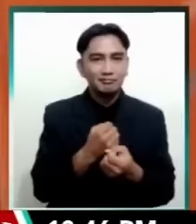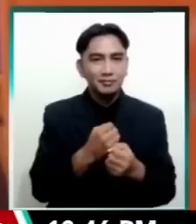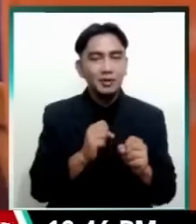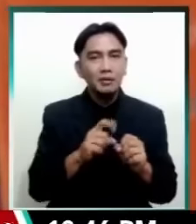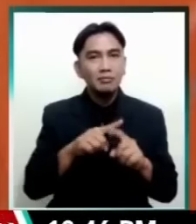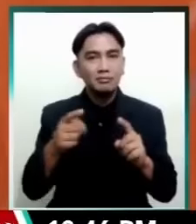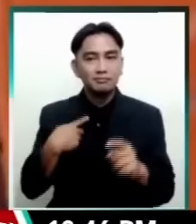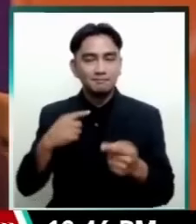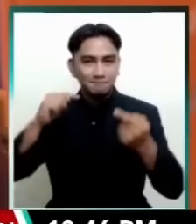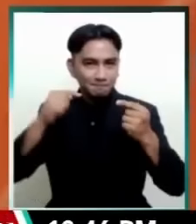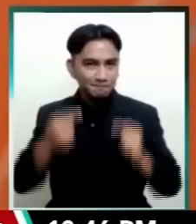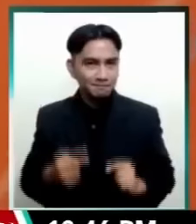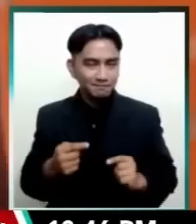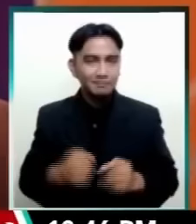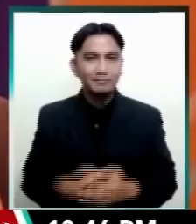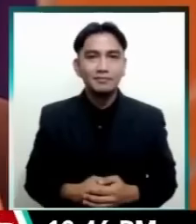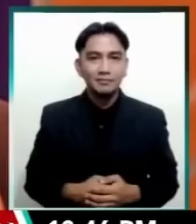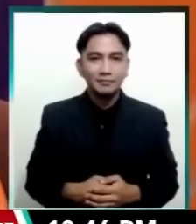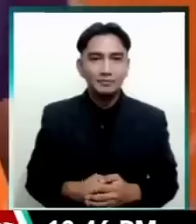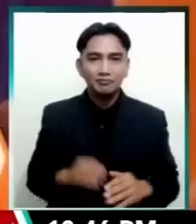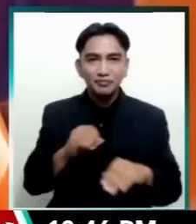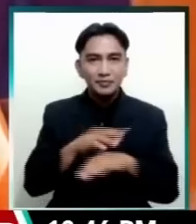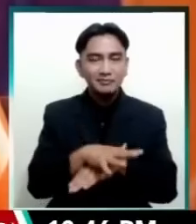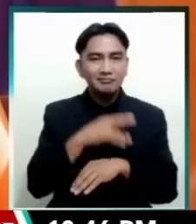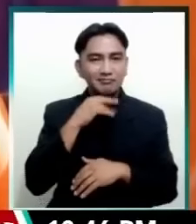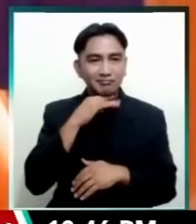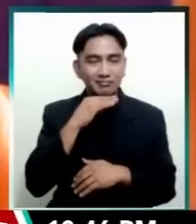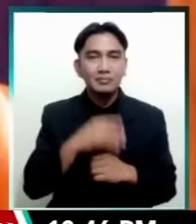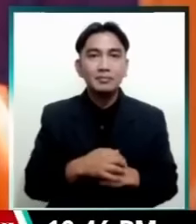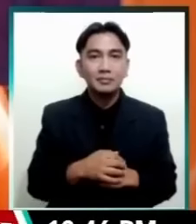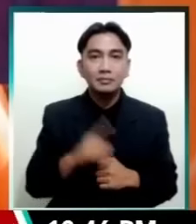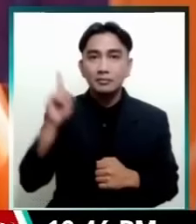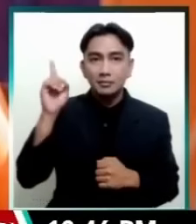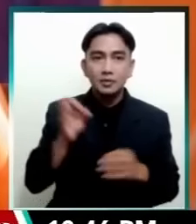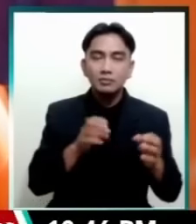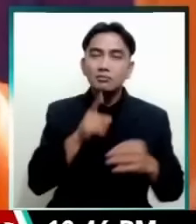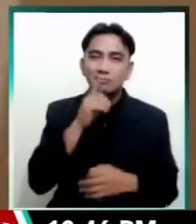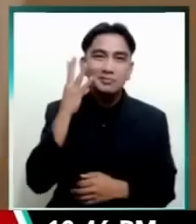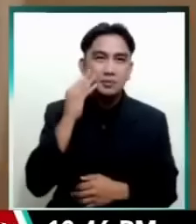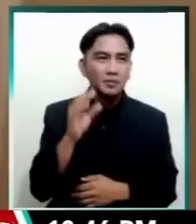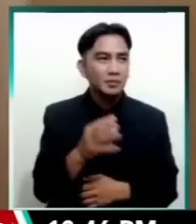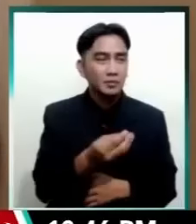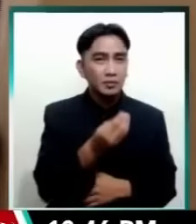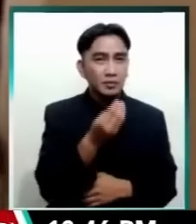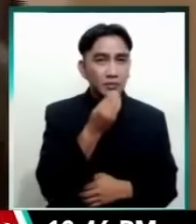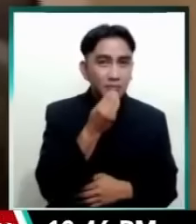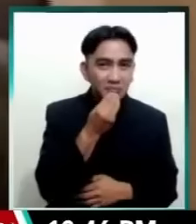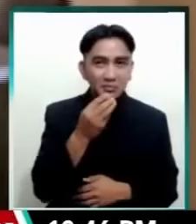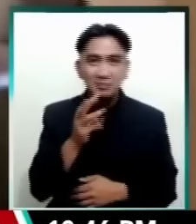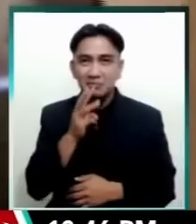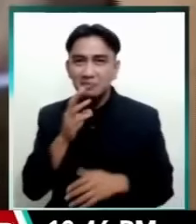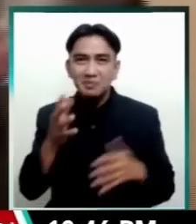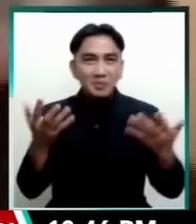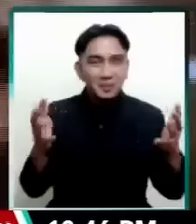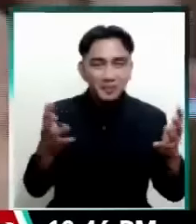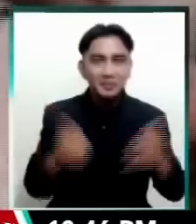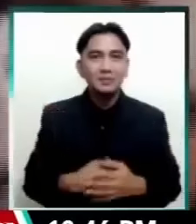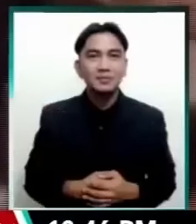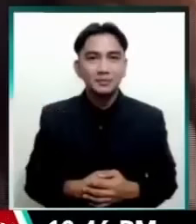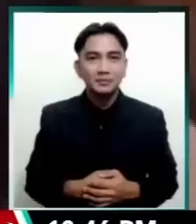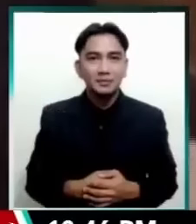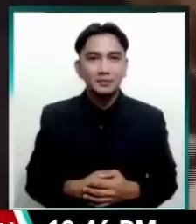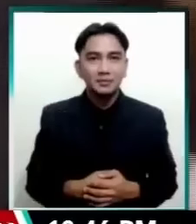babalik sa naranasan ko na sobrang walang tubig, walang makain. Di naman pinayagan ng doktor na makasakay sa eroplanong